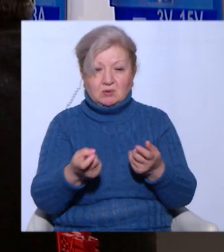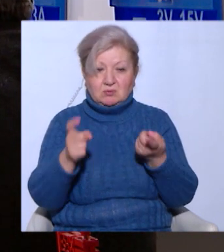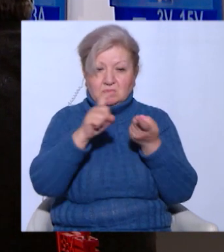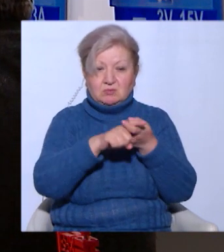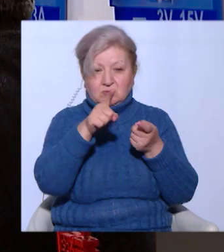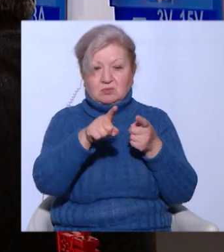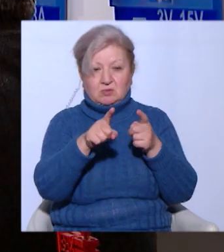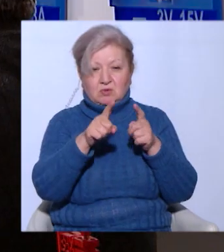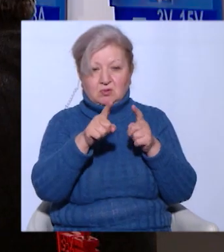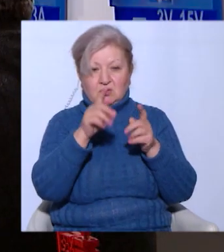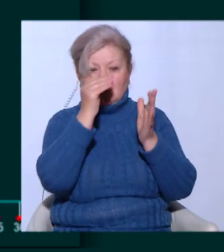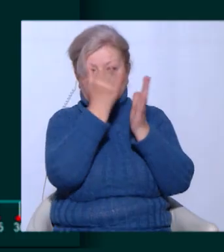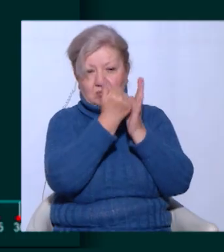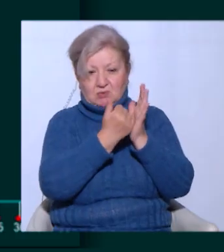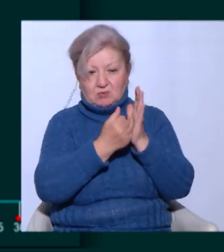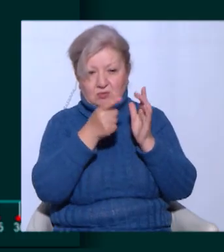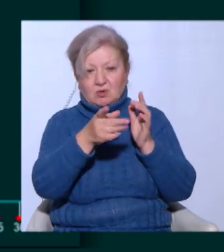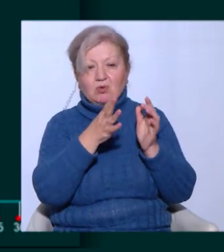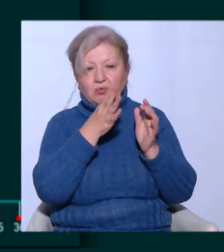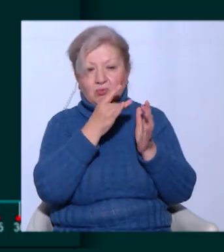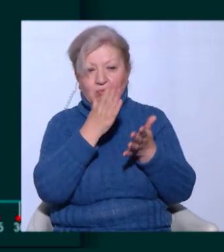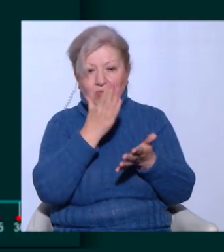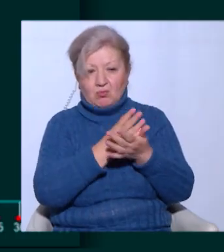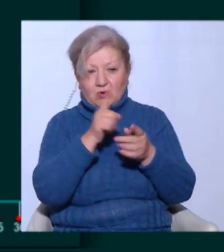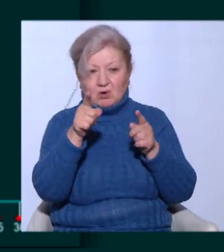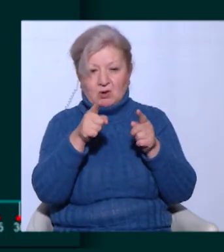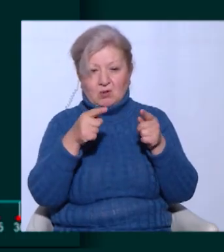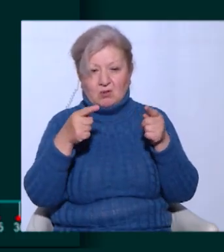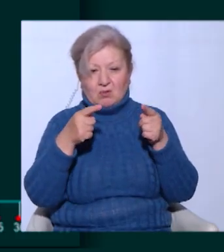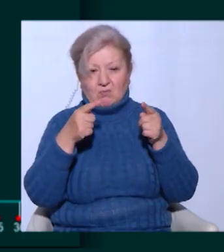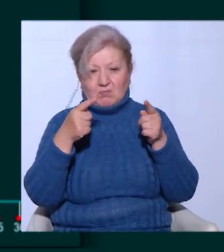ახლა დავაკავშიროთ ეს გრაფიკთან. დრო